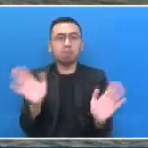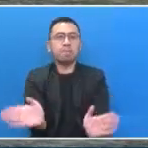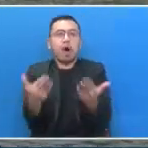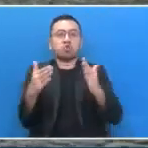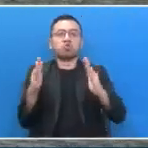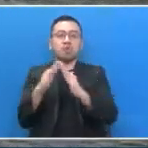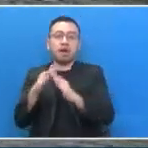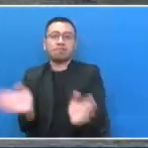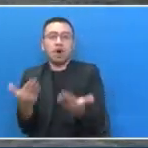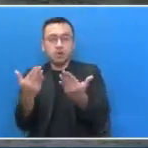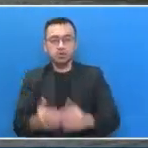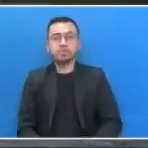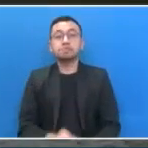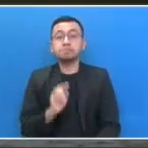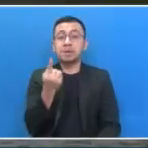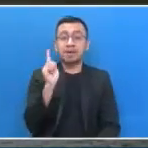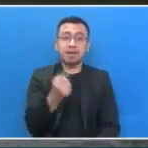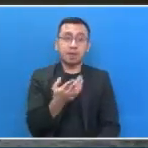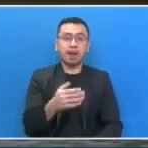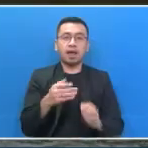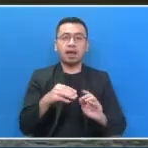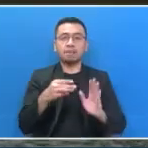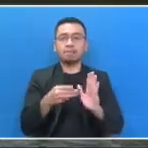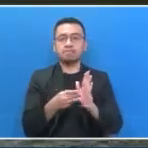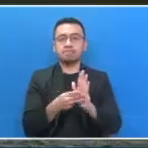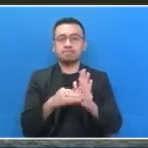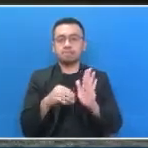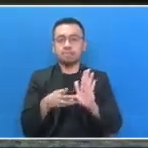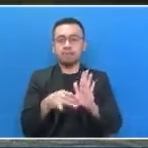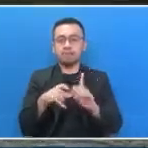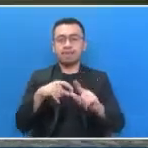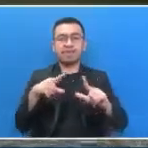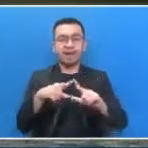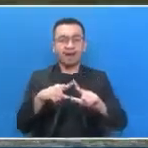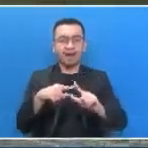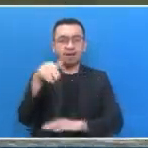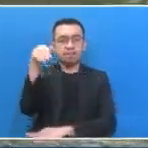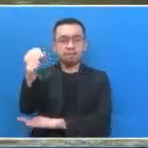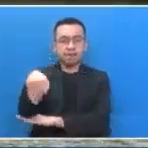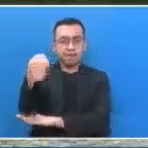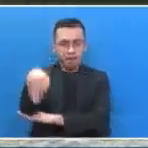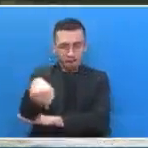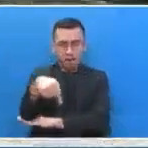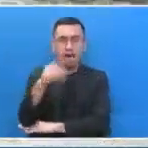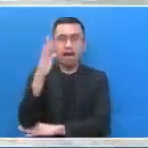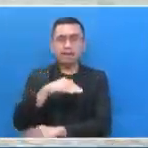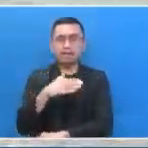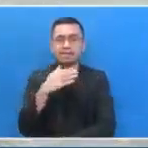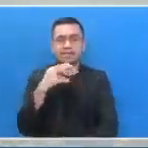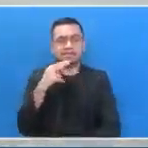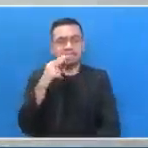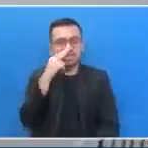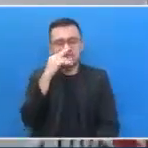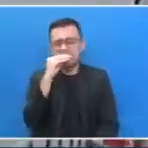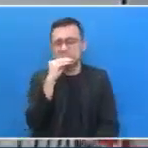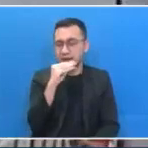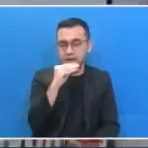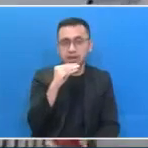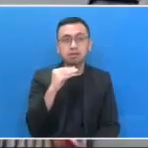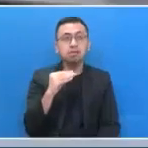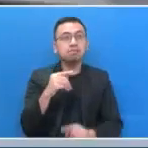Kapal itu awalnya berangkat dari perairan Mimika Senin pagi. Rencananya kapal akan tiba di Asmat pada Selasa sore, namun hingga